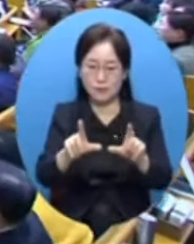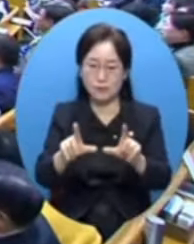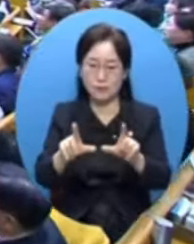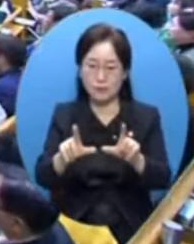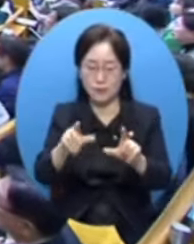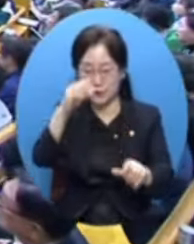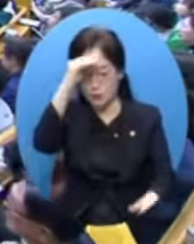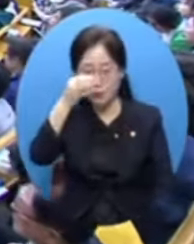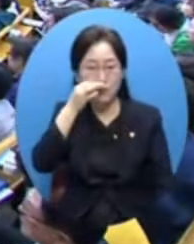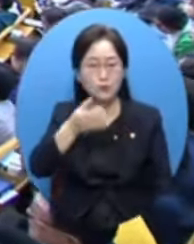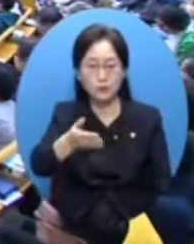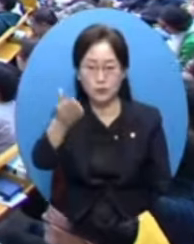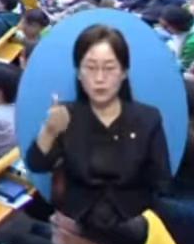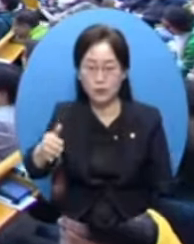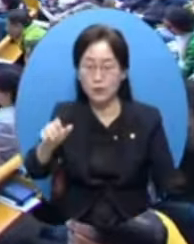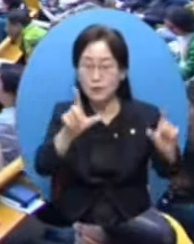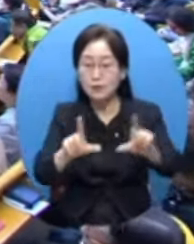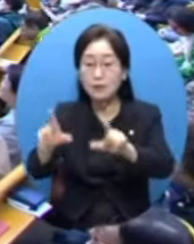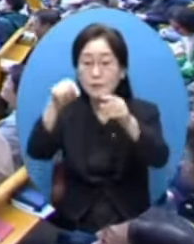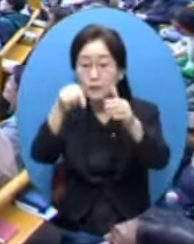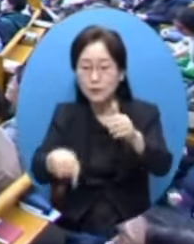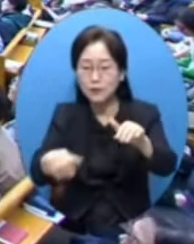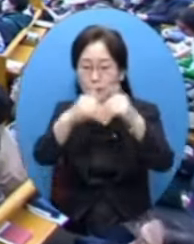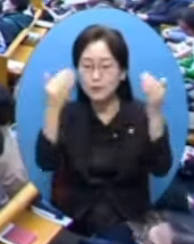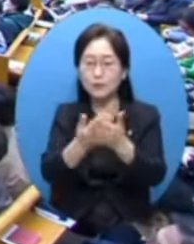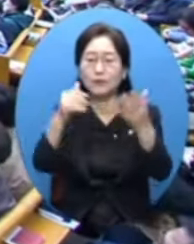우리 삶 가운데는 모든 저주를